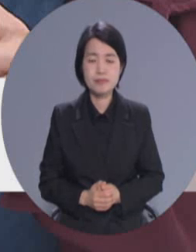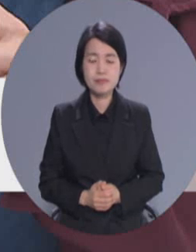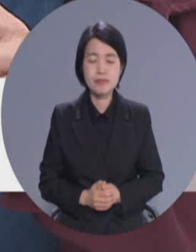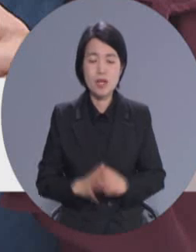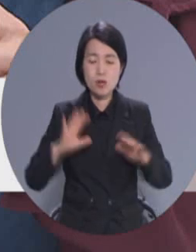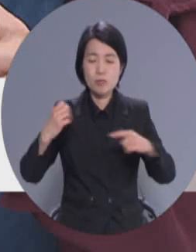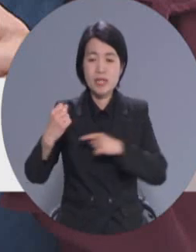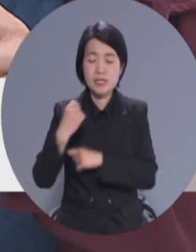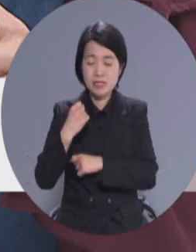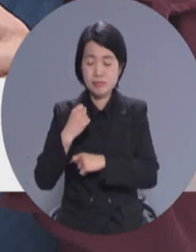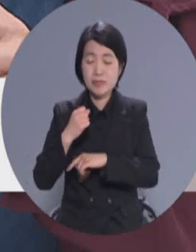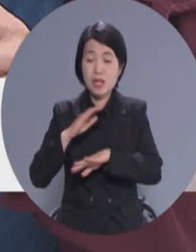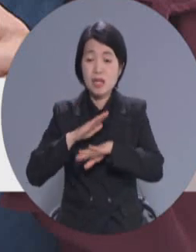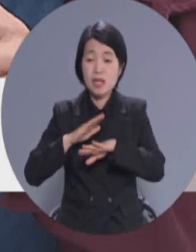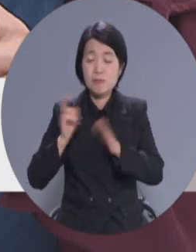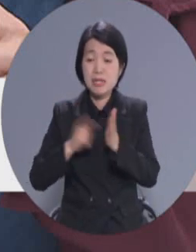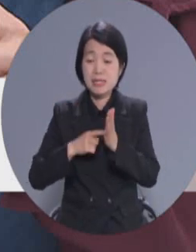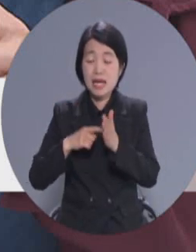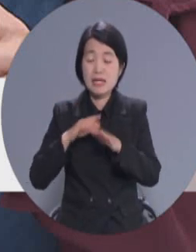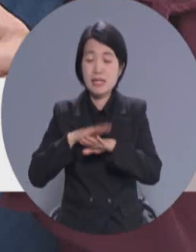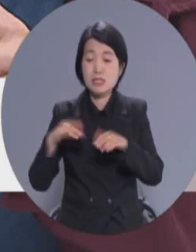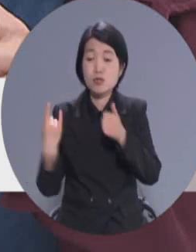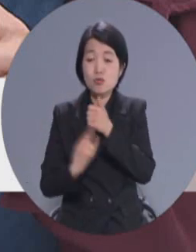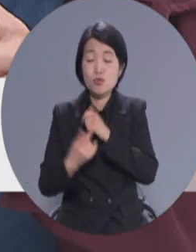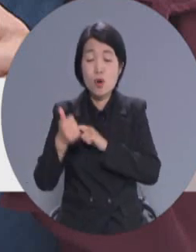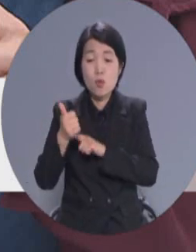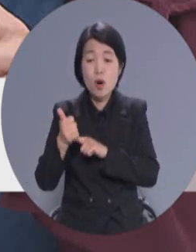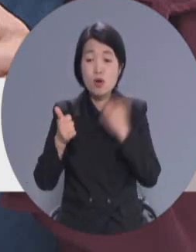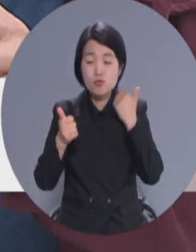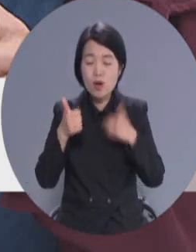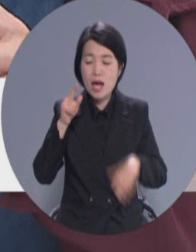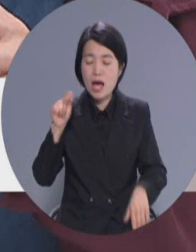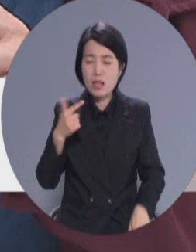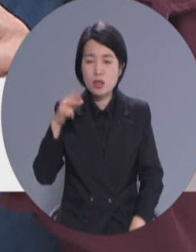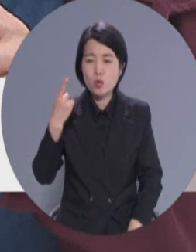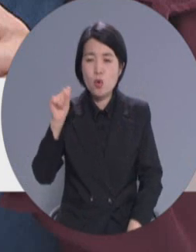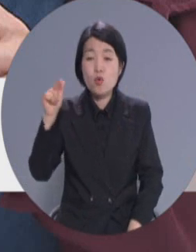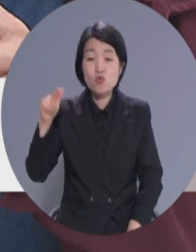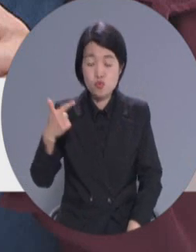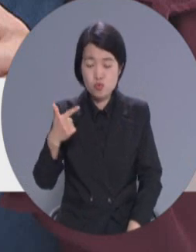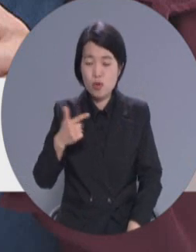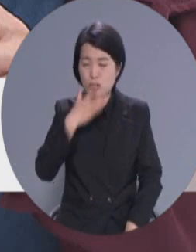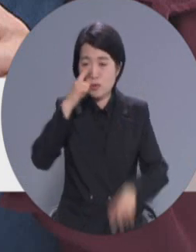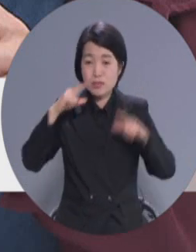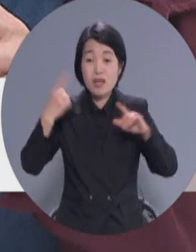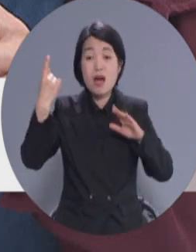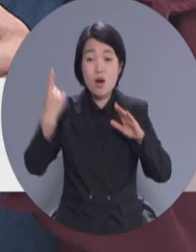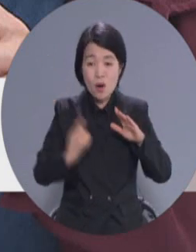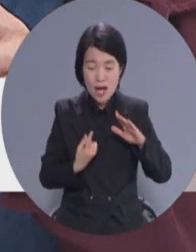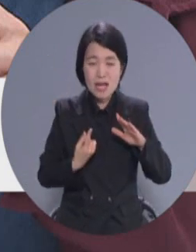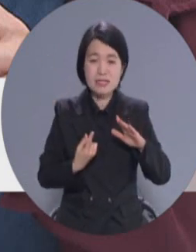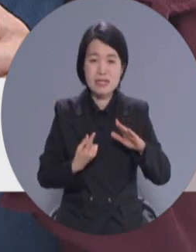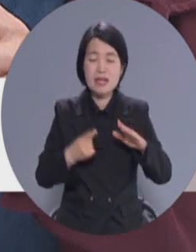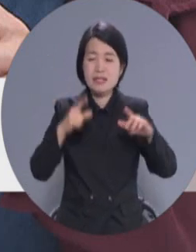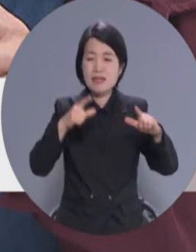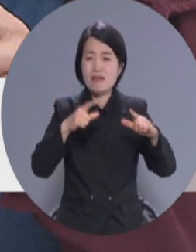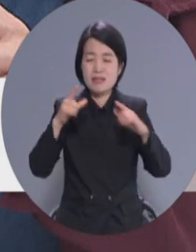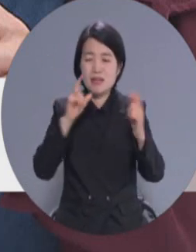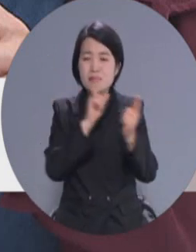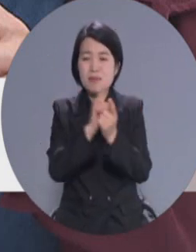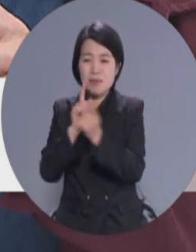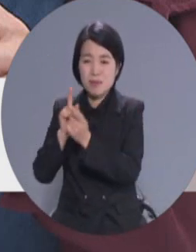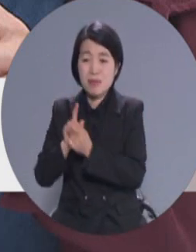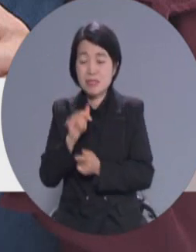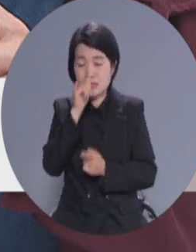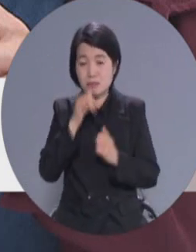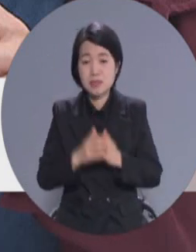한동훈 국민의힘 비상대책위원장이 호남 방문 첫 일정으로 순천을 찾아 시민들을 만났습니다. 한